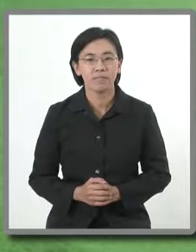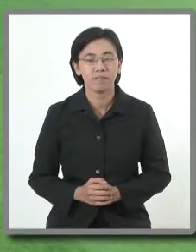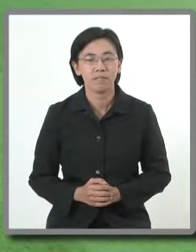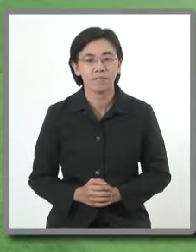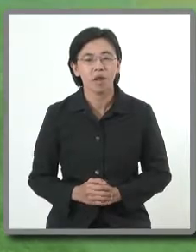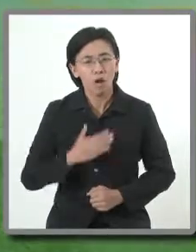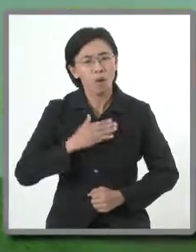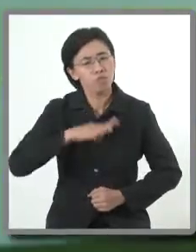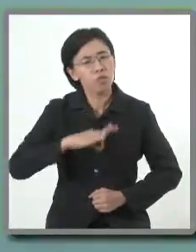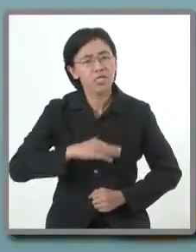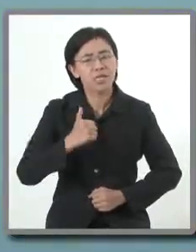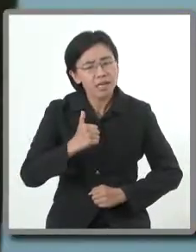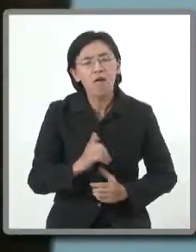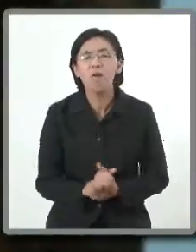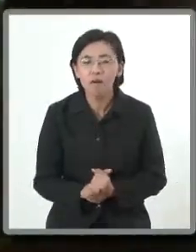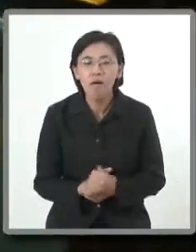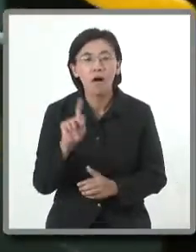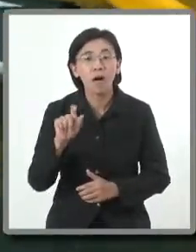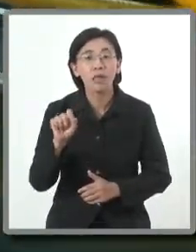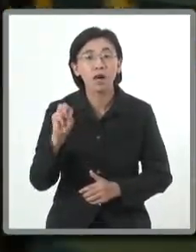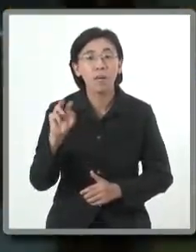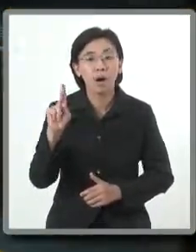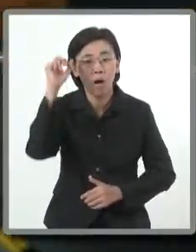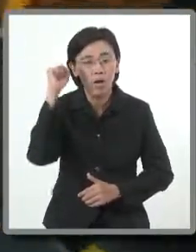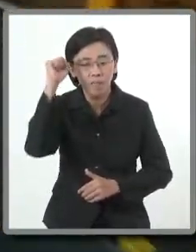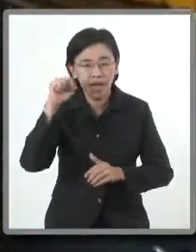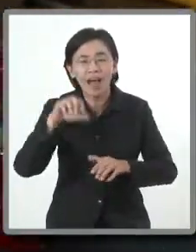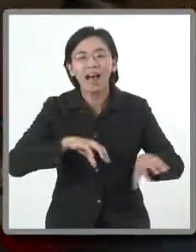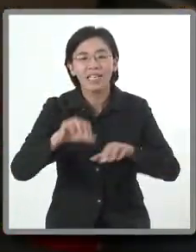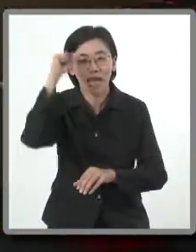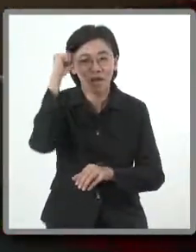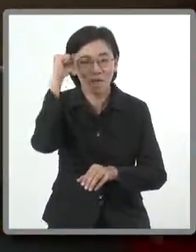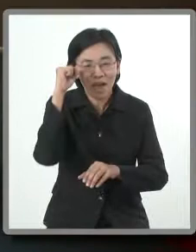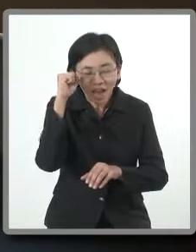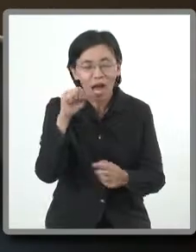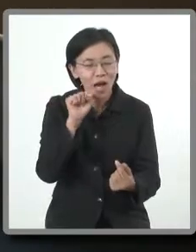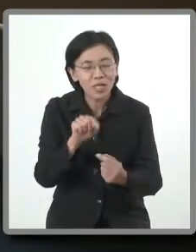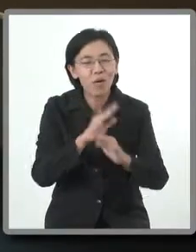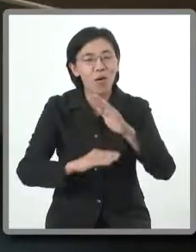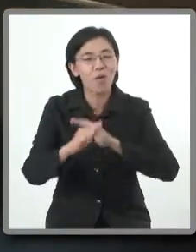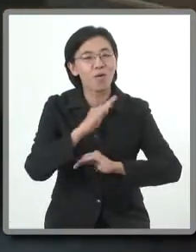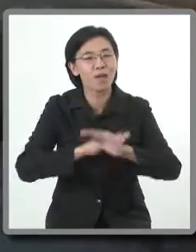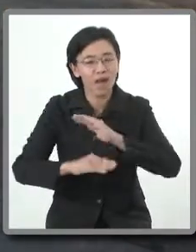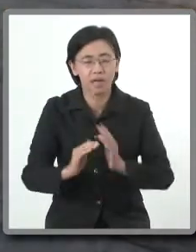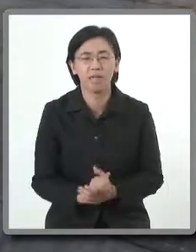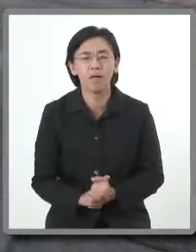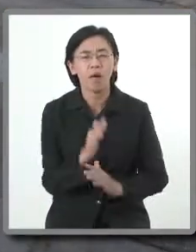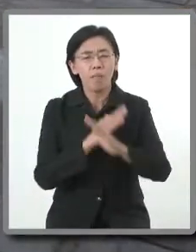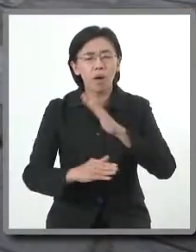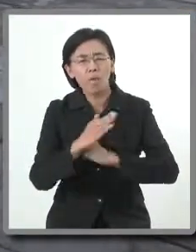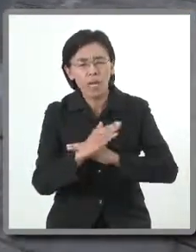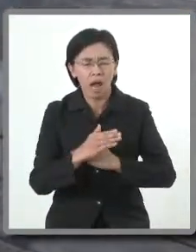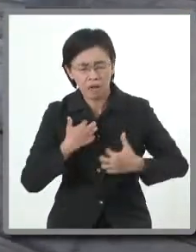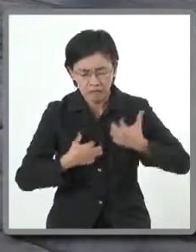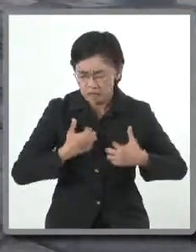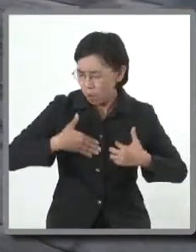ผมคิดว่าดีนะครับที่ทางขสมกนะครับได้จัดรถแบบนี้ให้กับคนพิการบ้างนะครับเพราะว่าคนพิการก็ลำบ